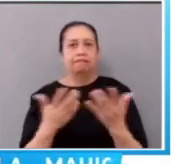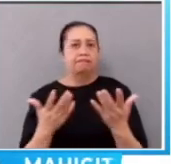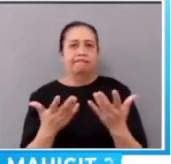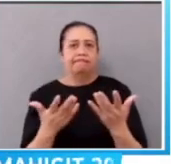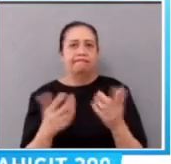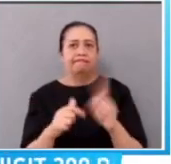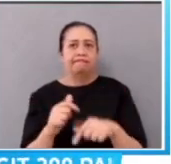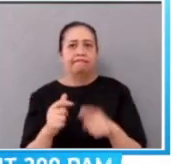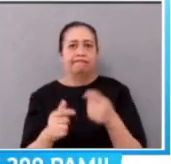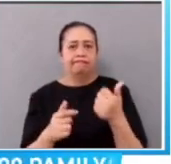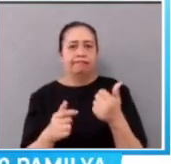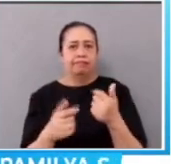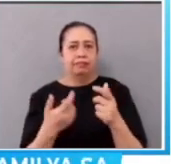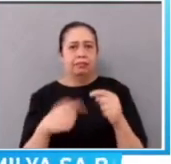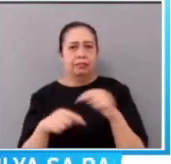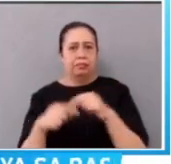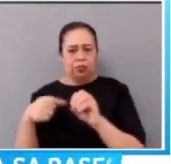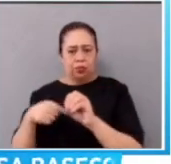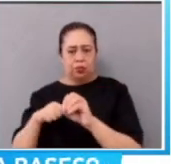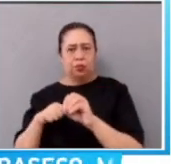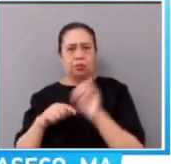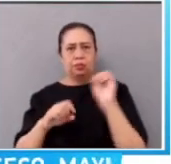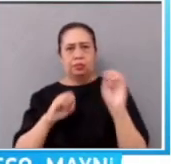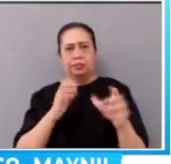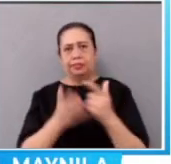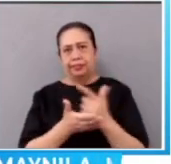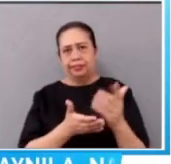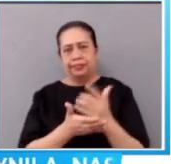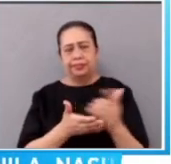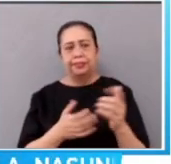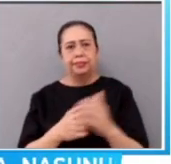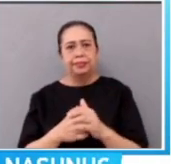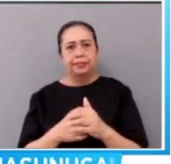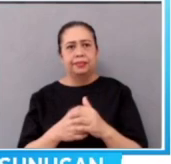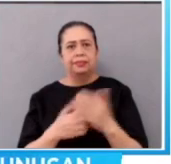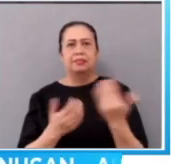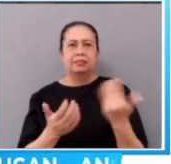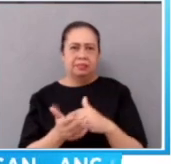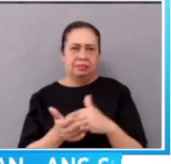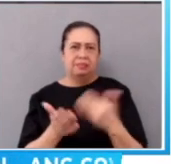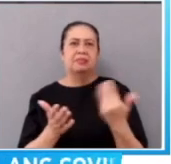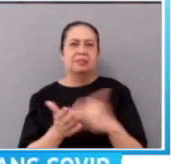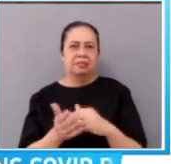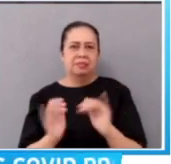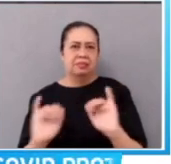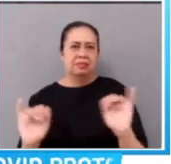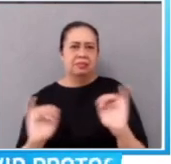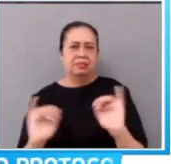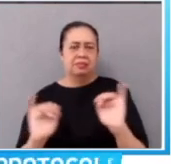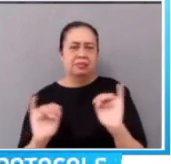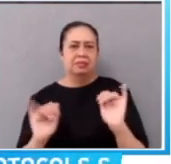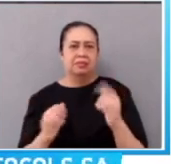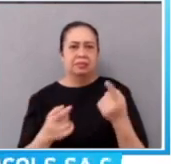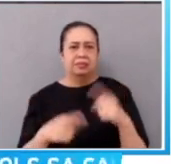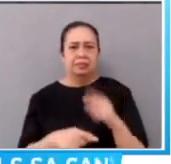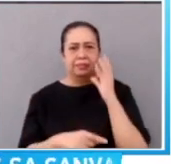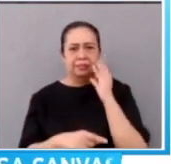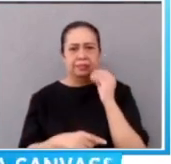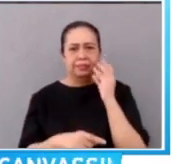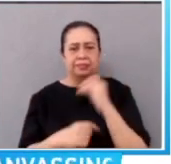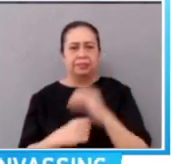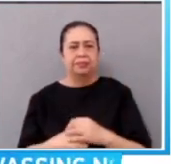yung source ng basura natin. Ay paulit-ulit lamang kahit anong linis na ba.